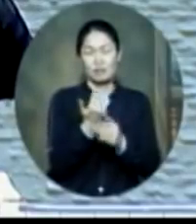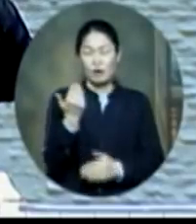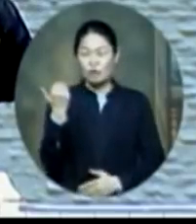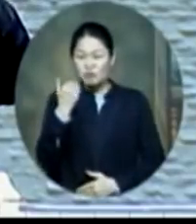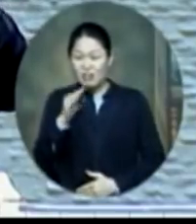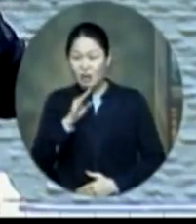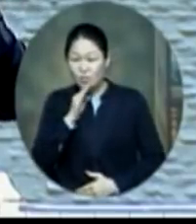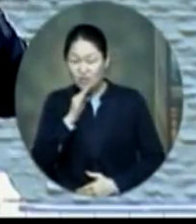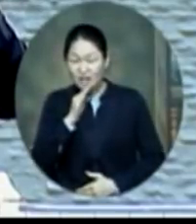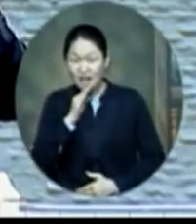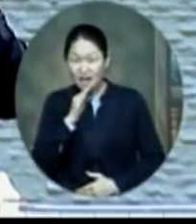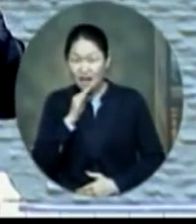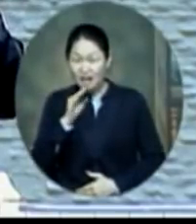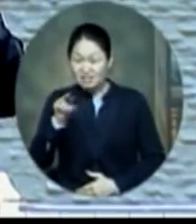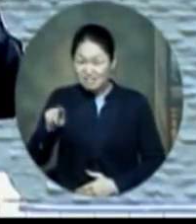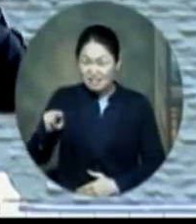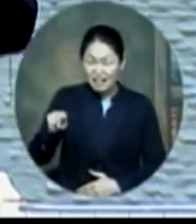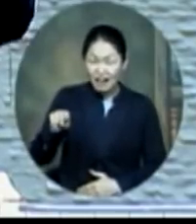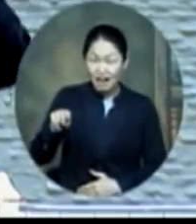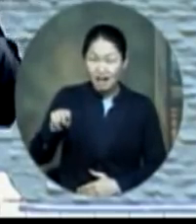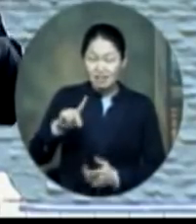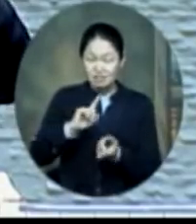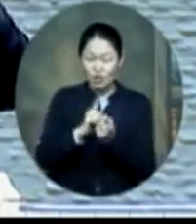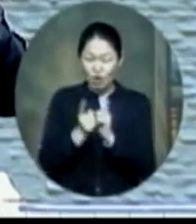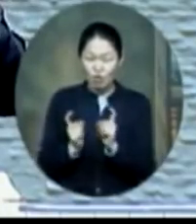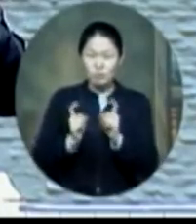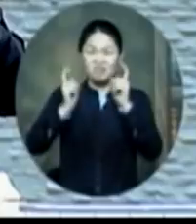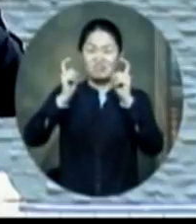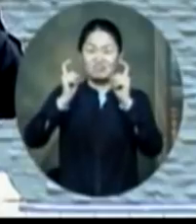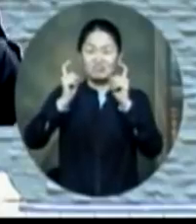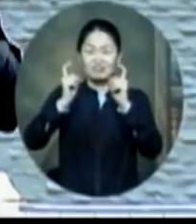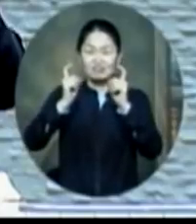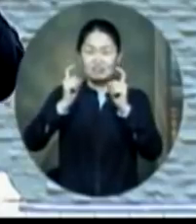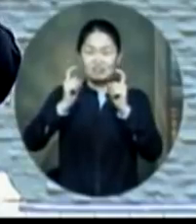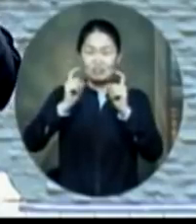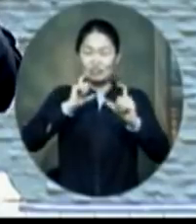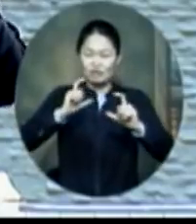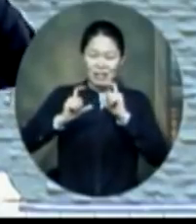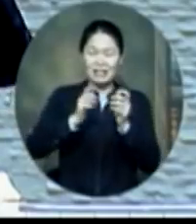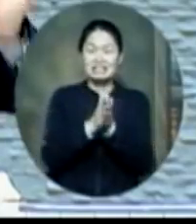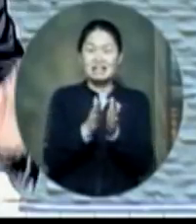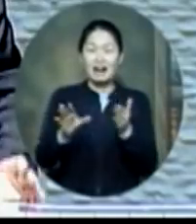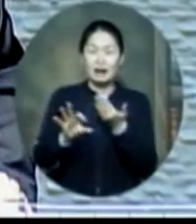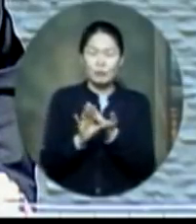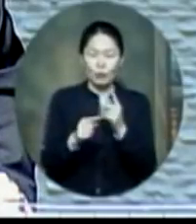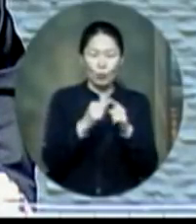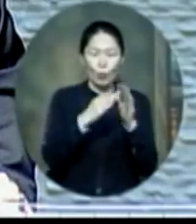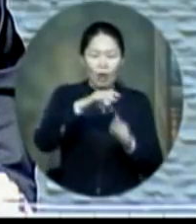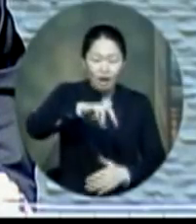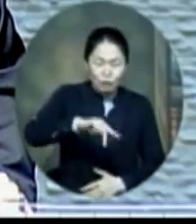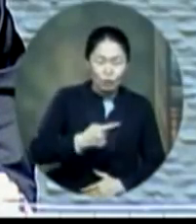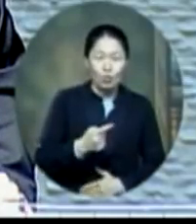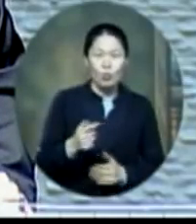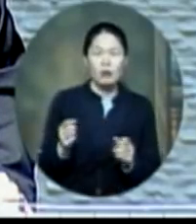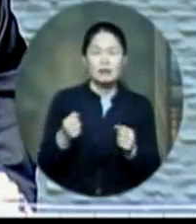옳으냐? 누구 의견이 옳으냐? 서로 주장하기 시작하면 교회라도 싸움이 생깁니다.